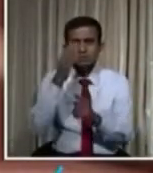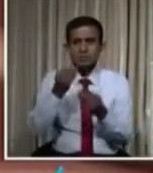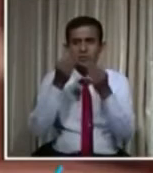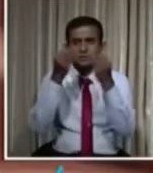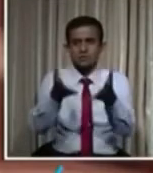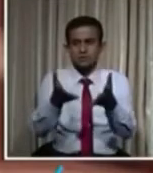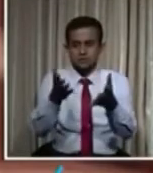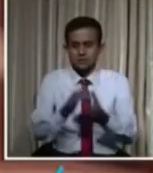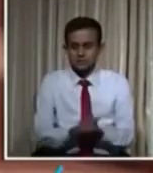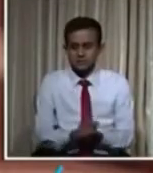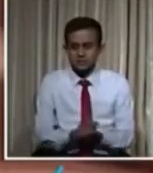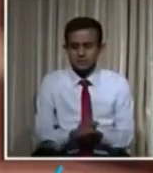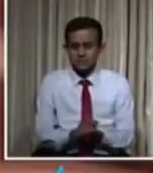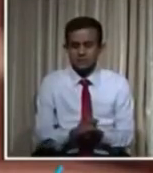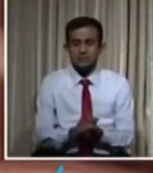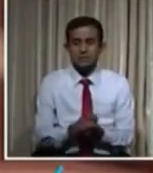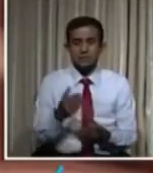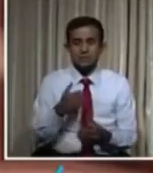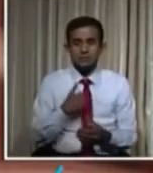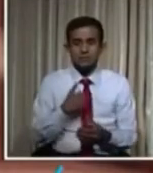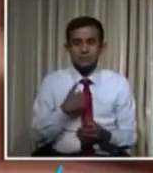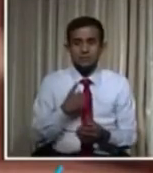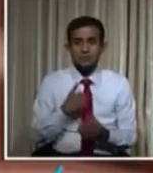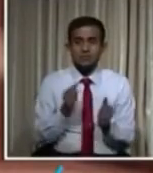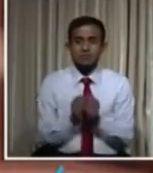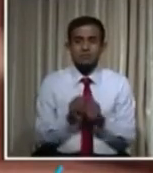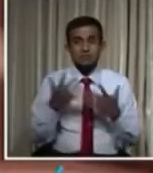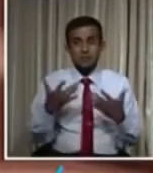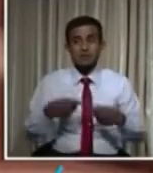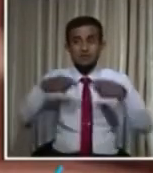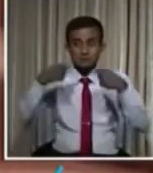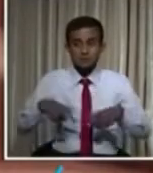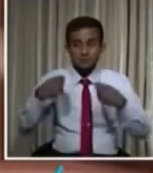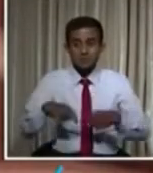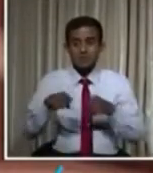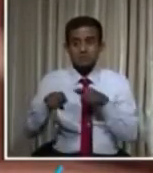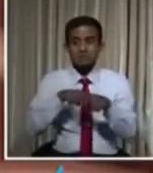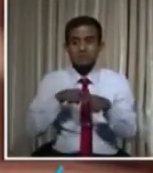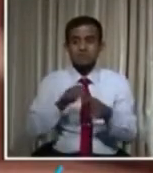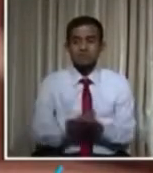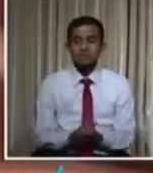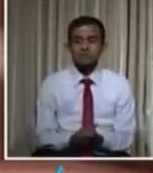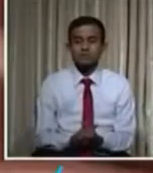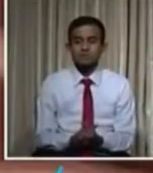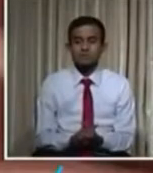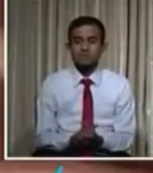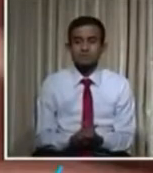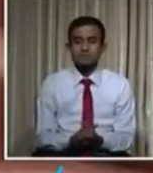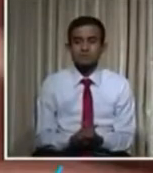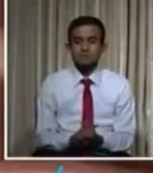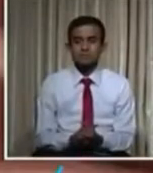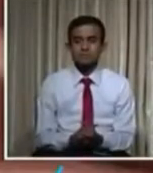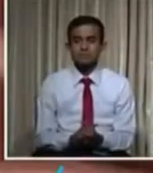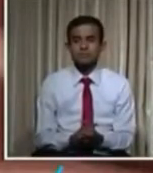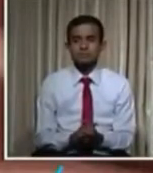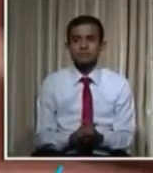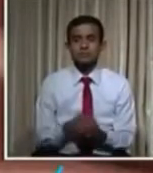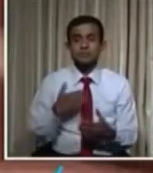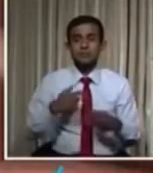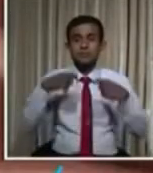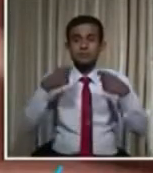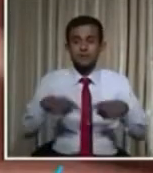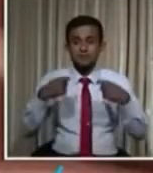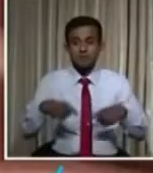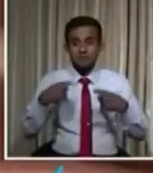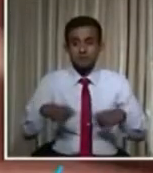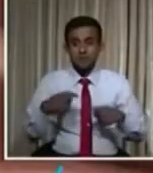දෙන්නේ මම ඉතාමත්ම අනවශ්‍ය විදියට විඳන් කරලා තියෙනවායි කියලා. එතකොට දැන් එක එක වැය ශීර්ෂ